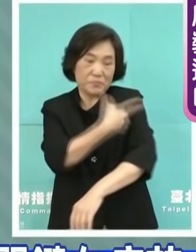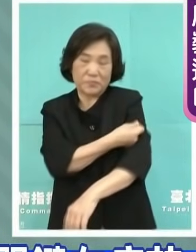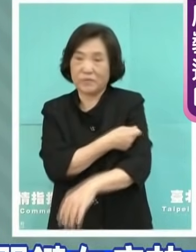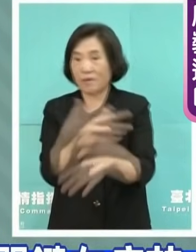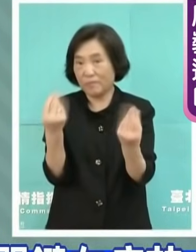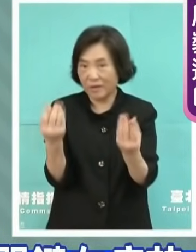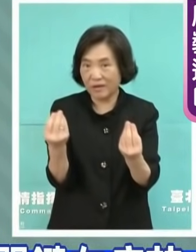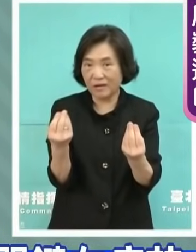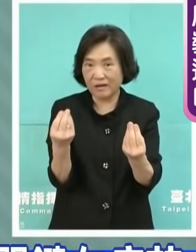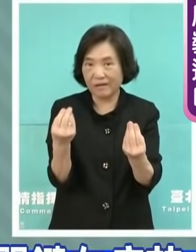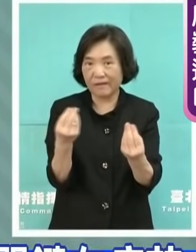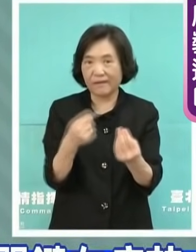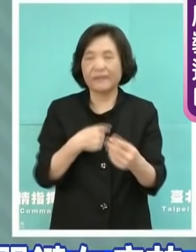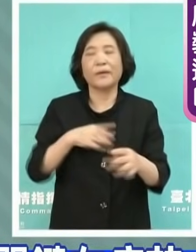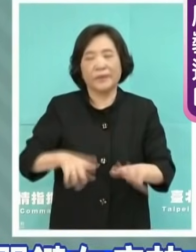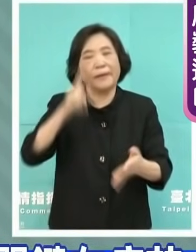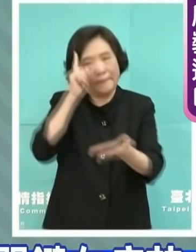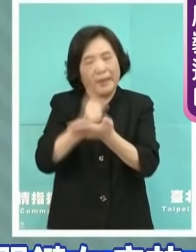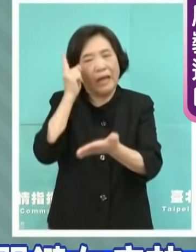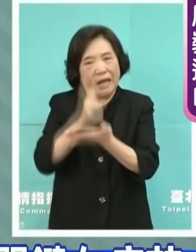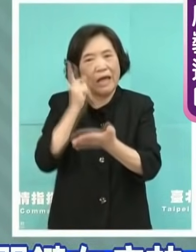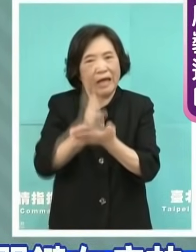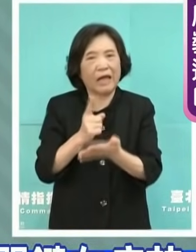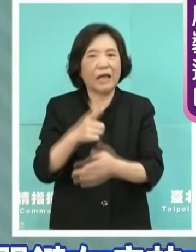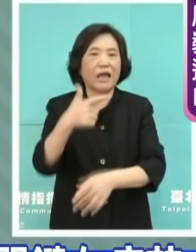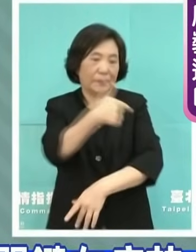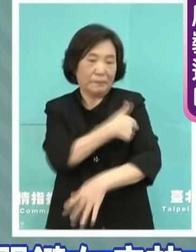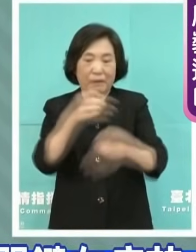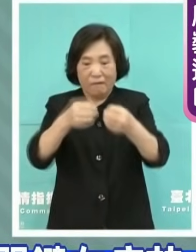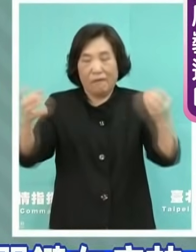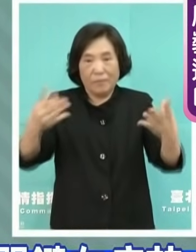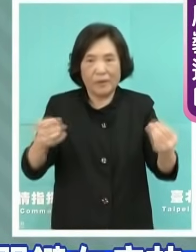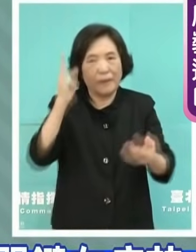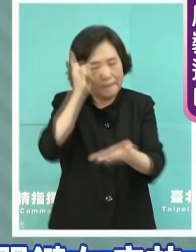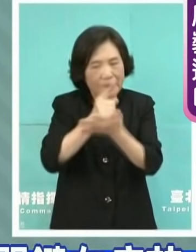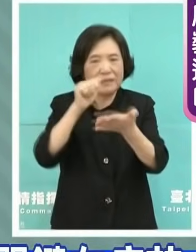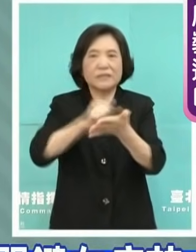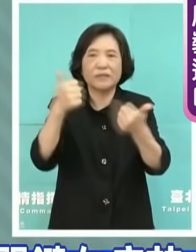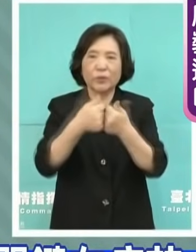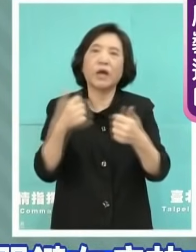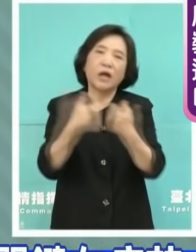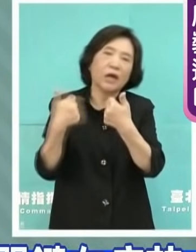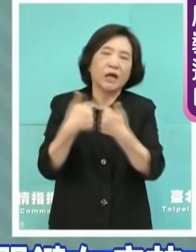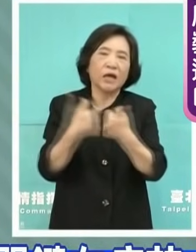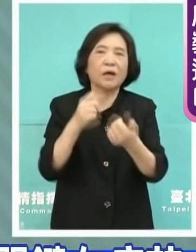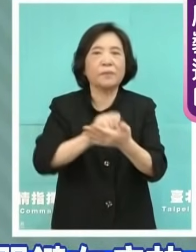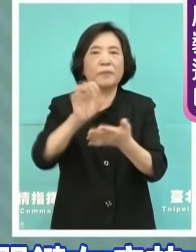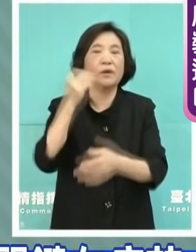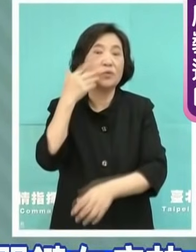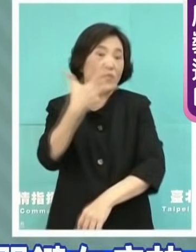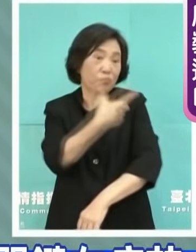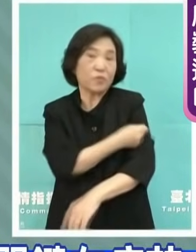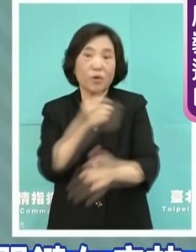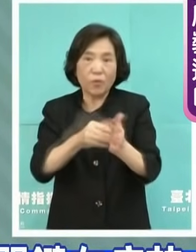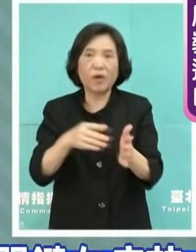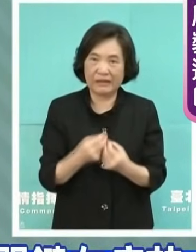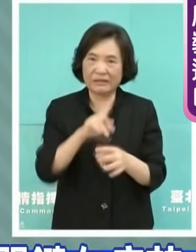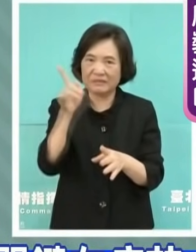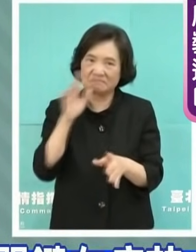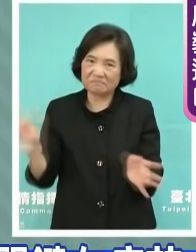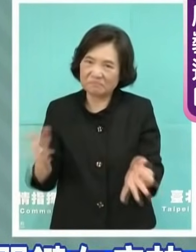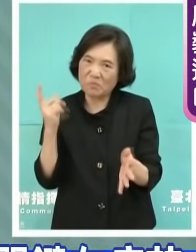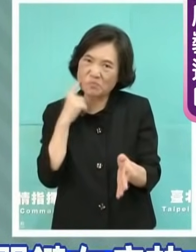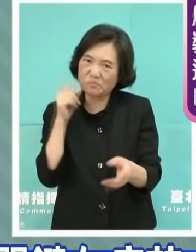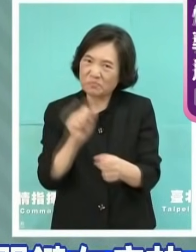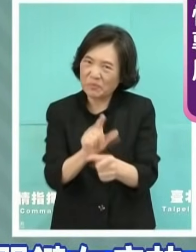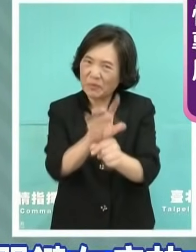决哦，我们就是每天每天记者会都要开的，实在是哦。其实疫苗打完，大家就不用开记者会了。